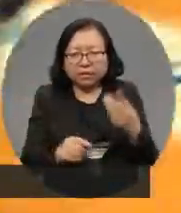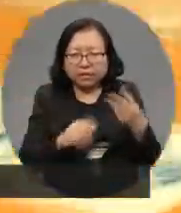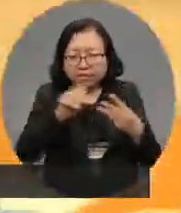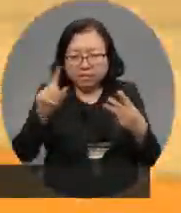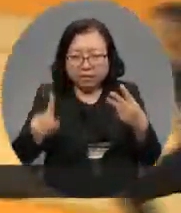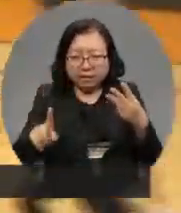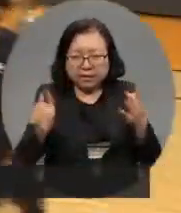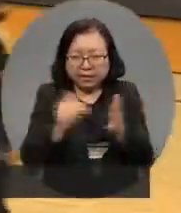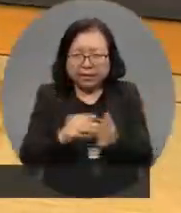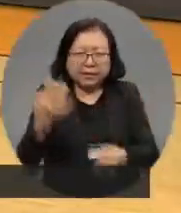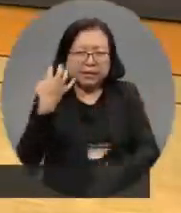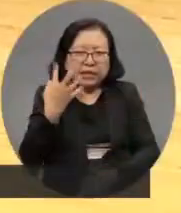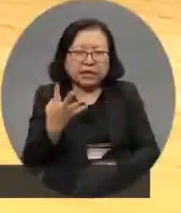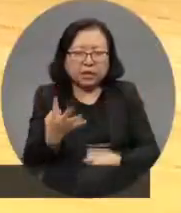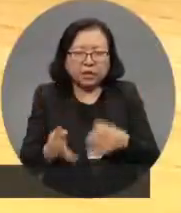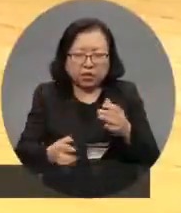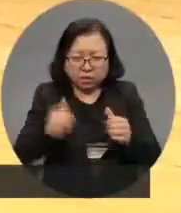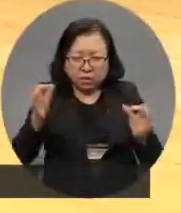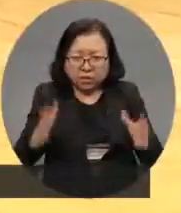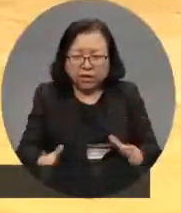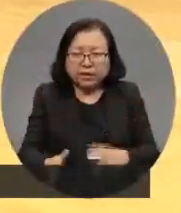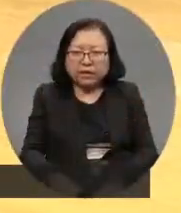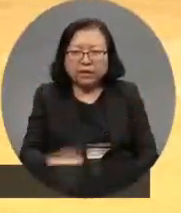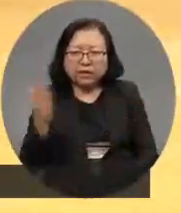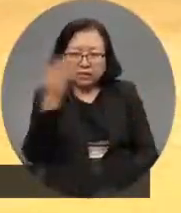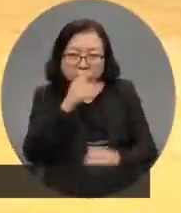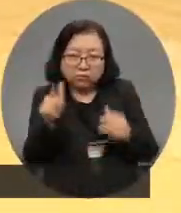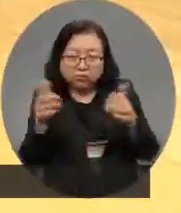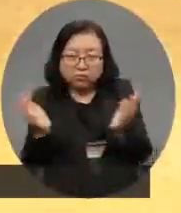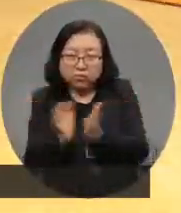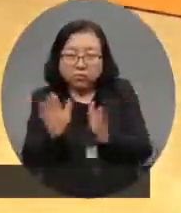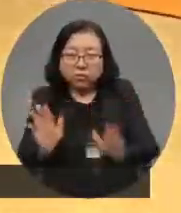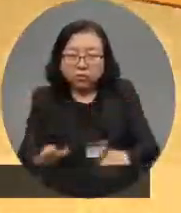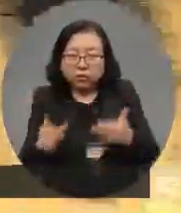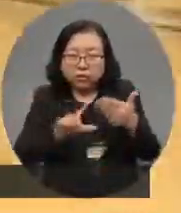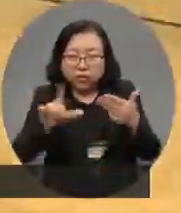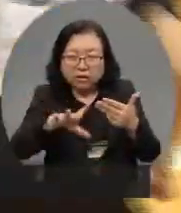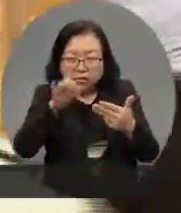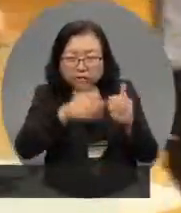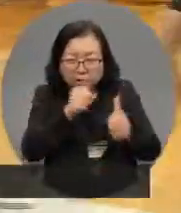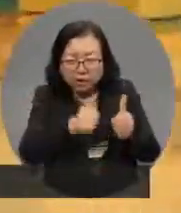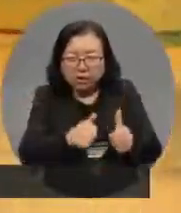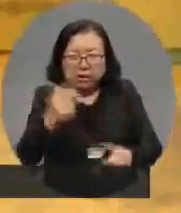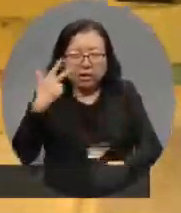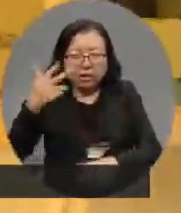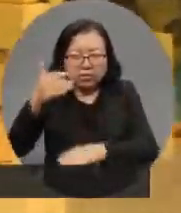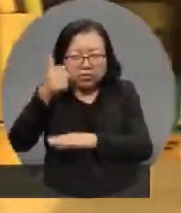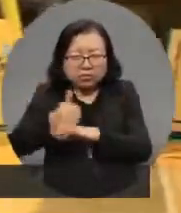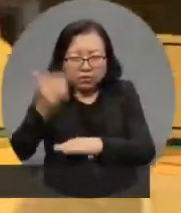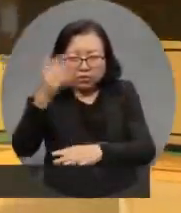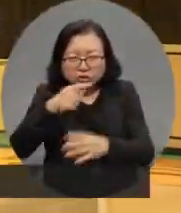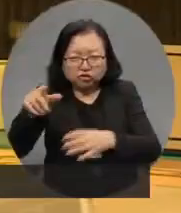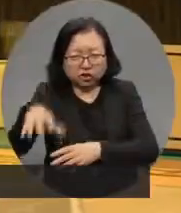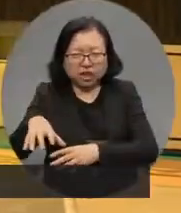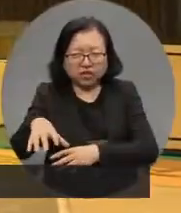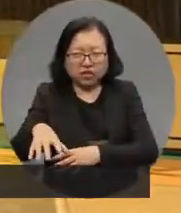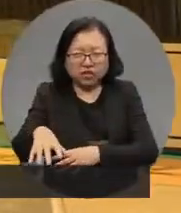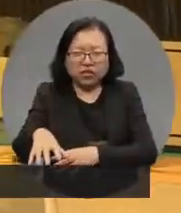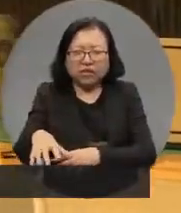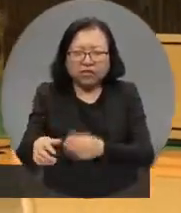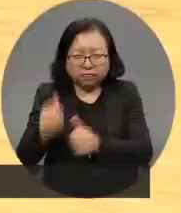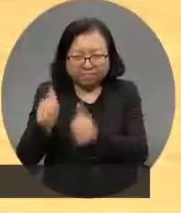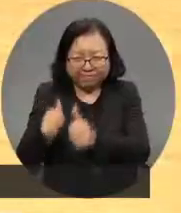장정에 들어갑니다. 청주 KB스타즈는 오는 8일 시즌 첫 경기를 갖고 다음 주말 청주에서 첫 홈 경기를